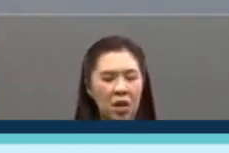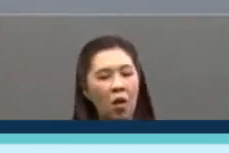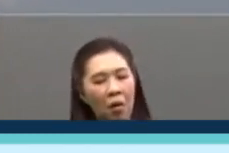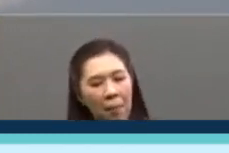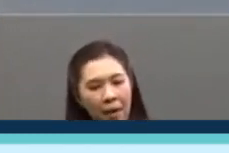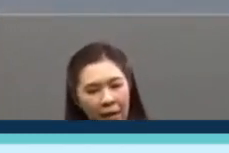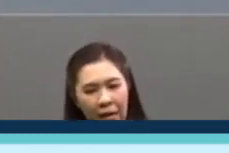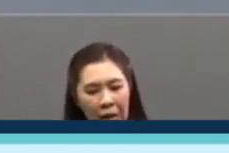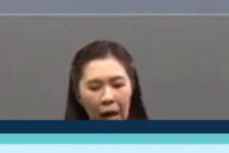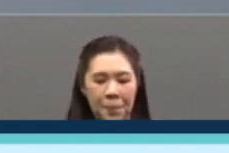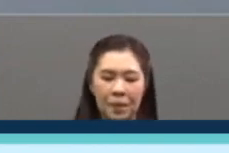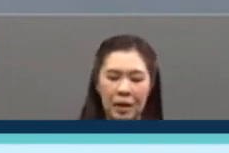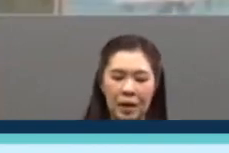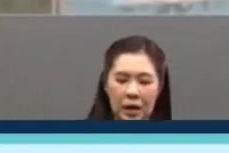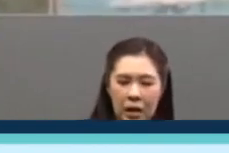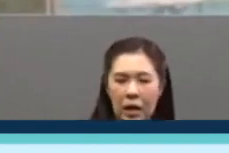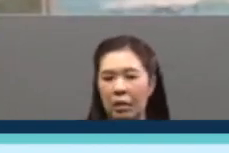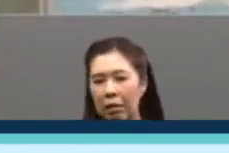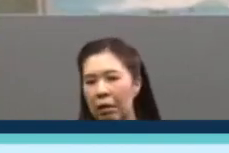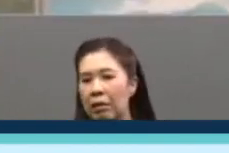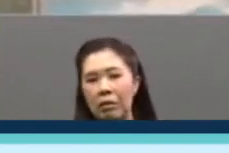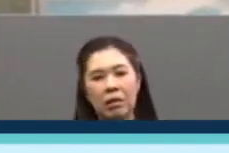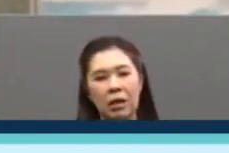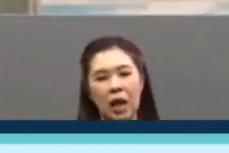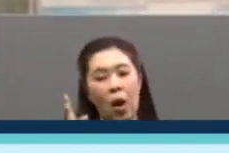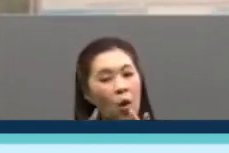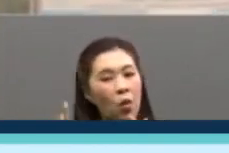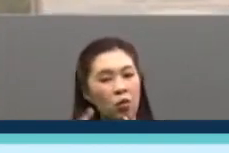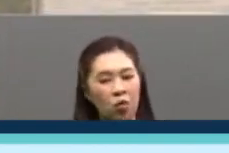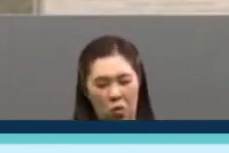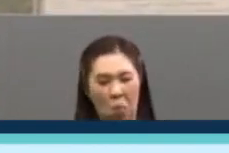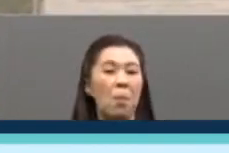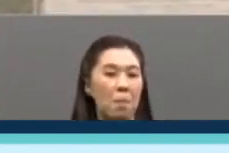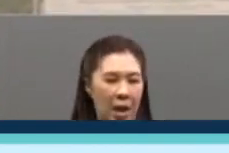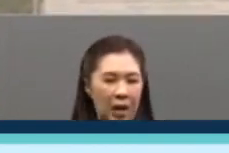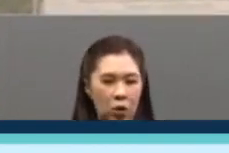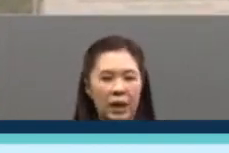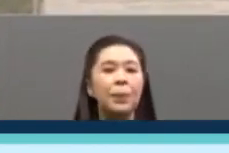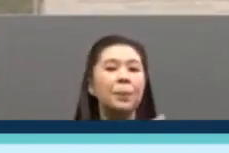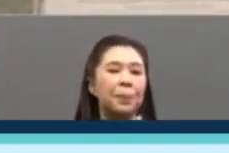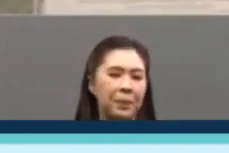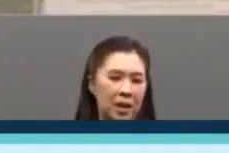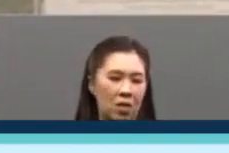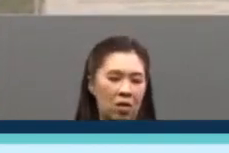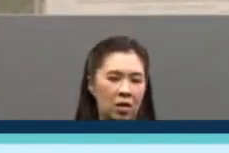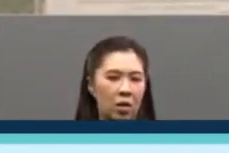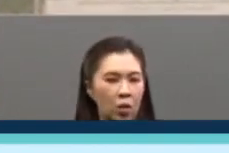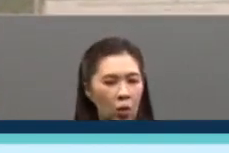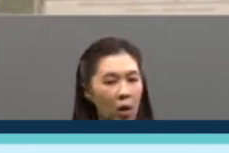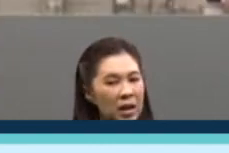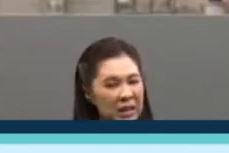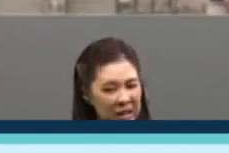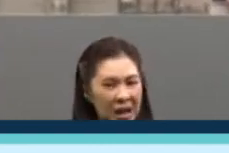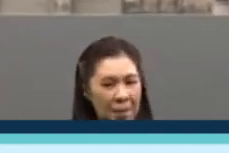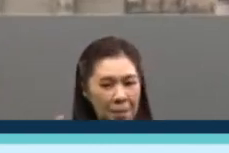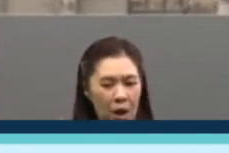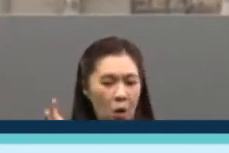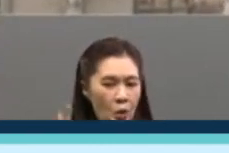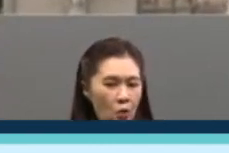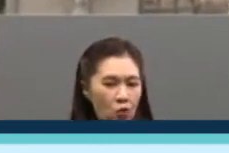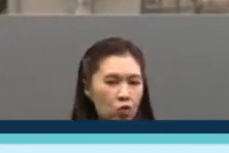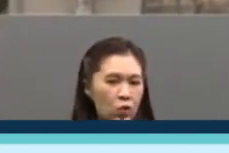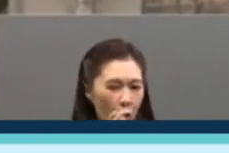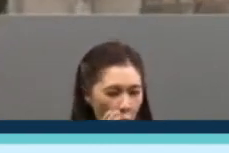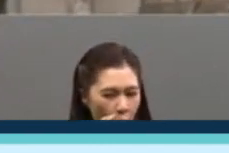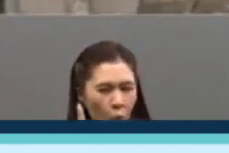ที่สุดตลอดจนการดูแลสุขภาพของประชาชนและกลุ่มเสี่ยงอย่างใกล้ชิดทั้งนี้พลเอกประยุทธ์จันทร์โอชานายกรัฐม